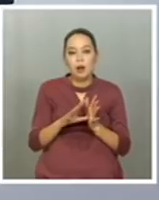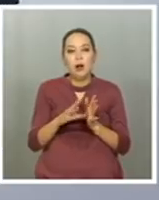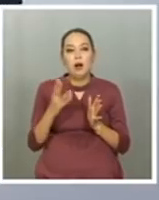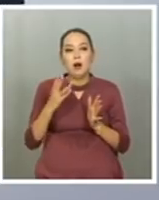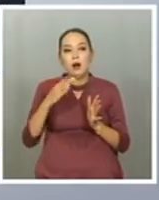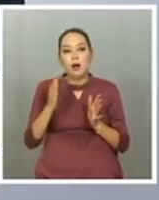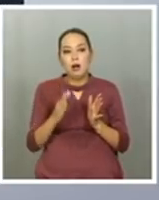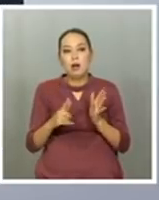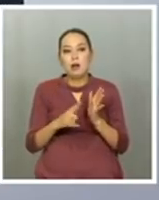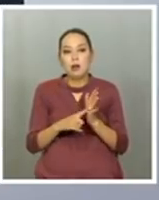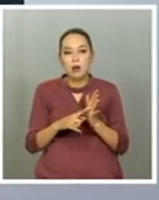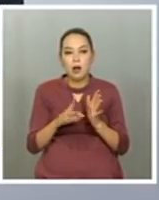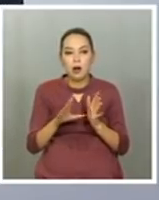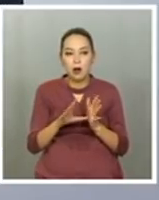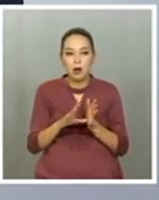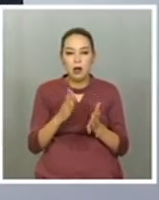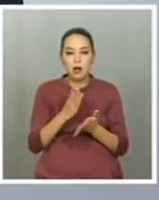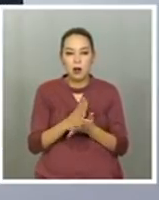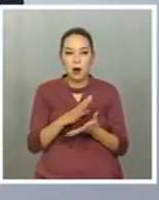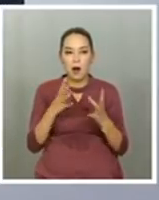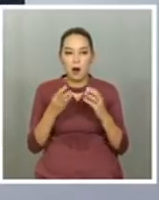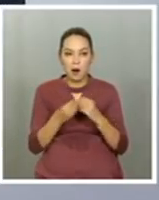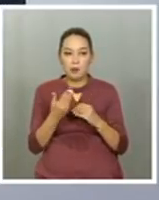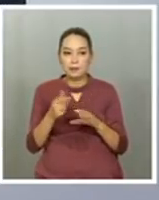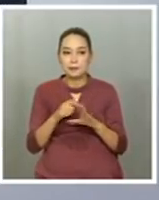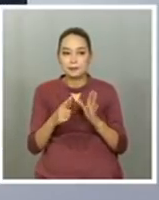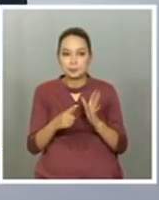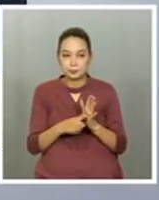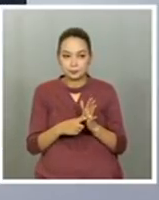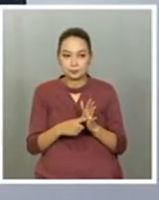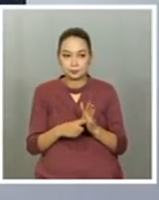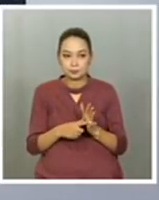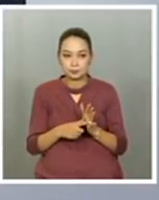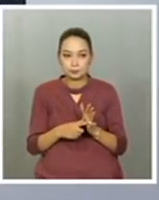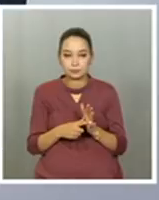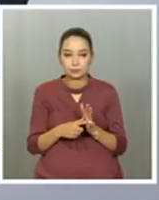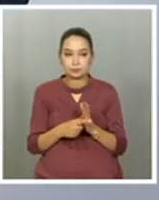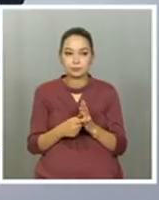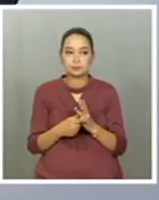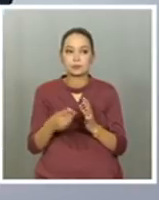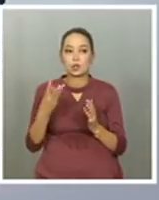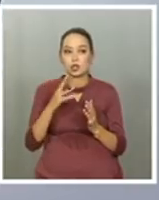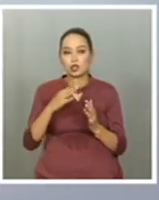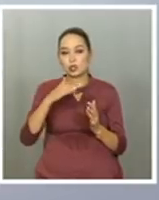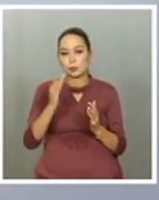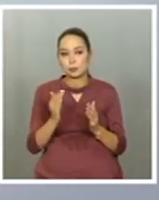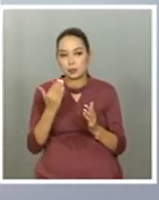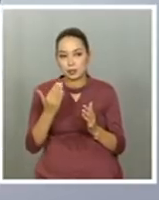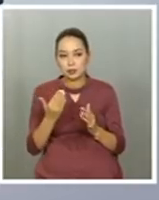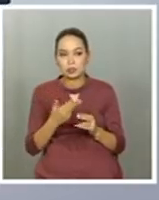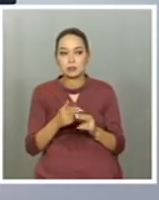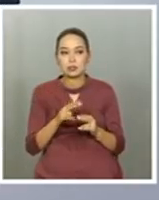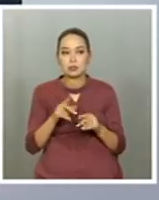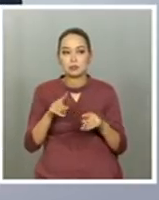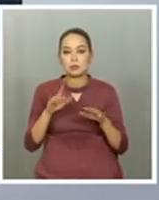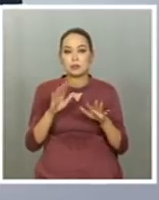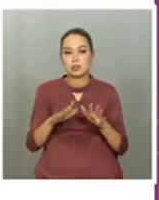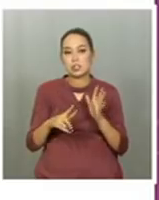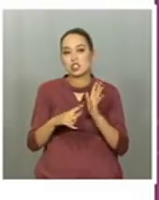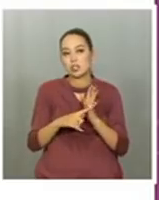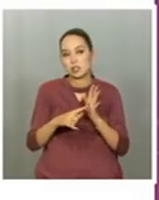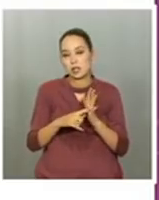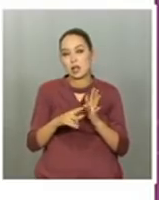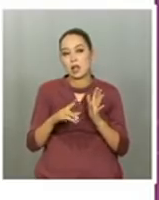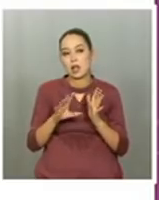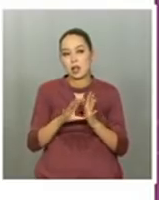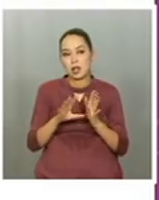электрон. Осыған қарап біз хлордың 3 қабаты бар, онда 3-ші периодта ең сырт қабатында 7 электрон болуы